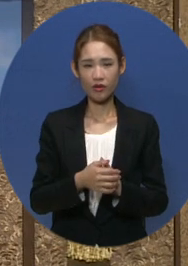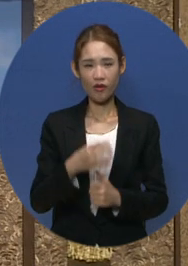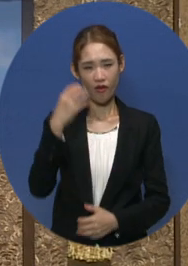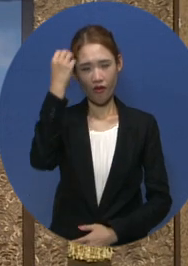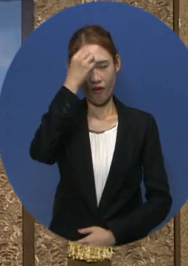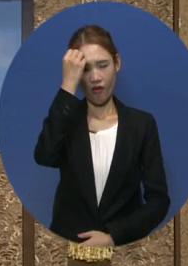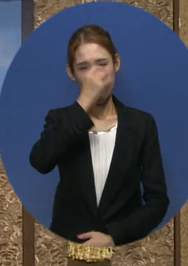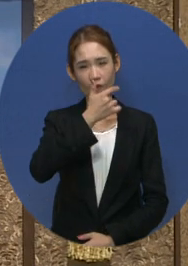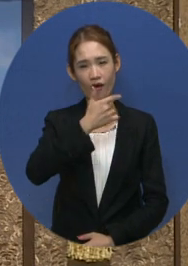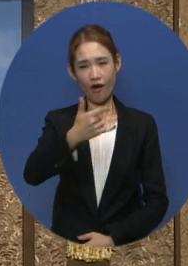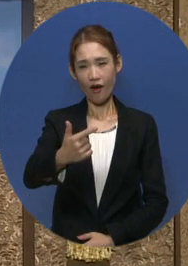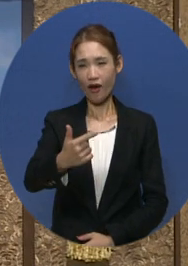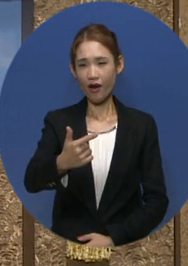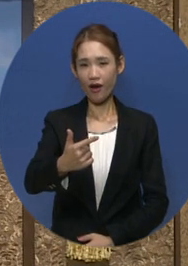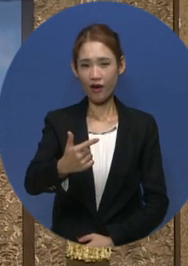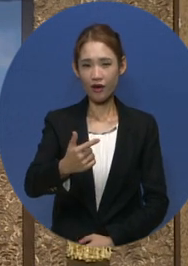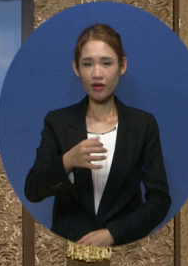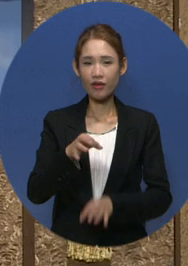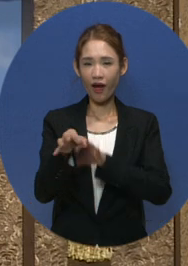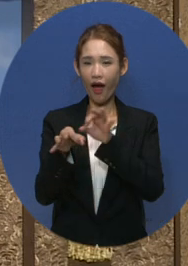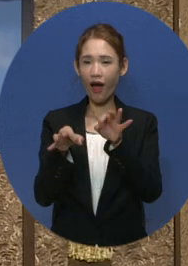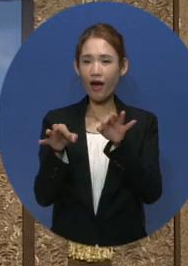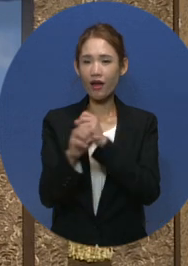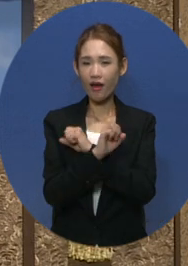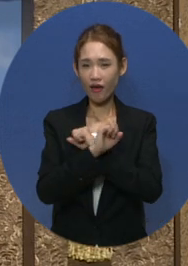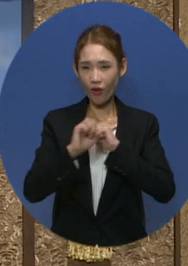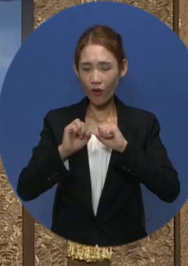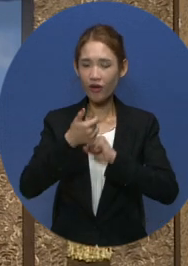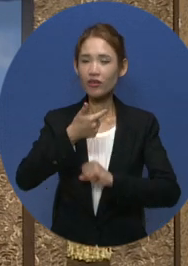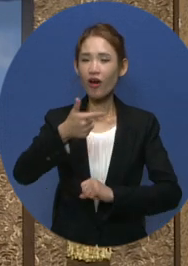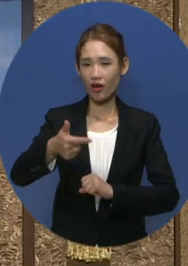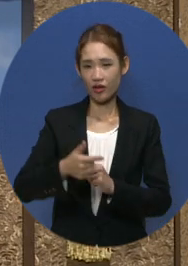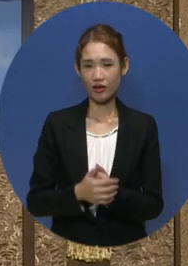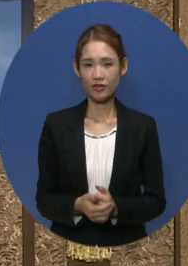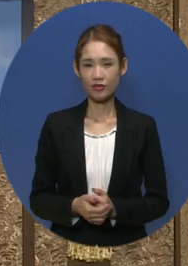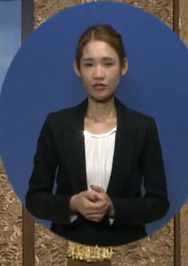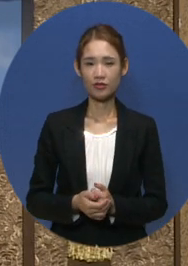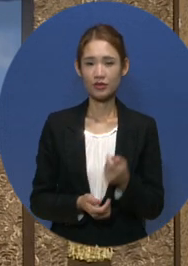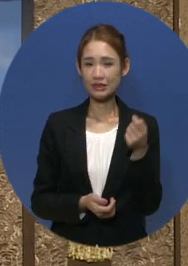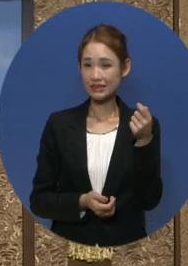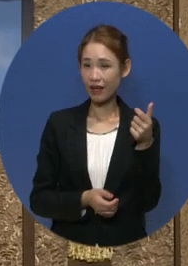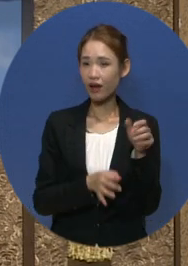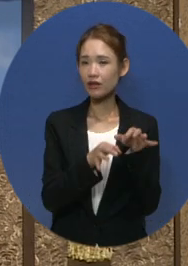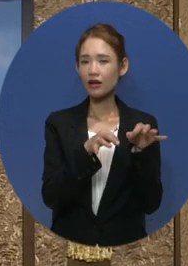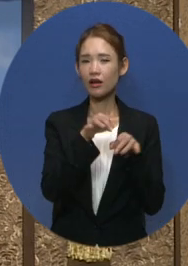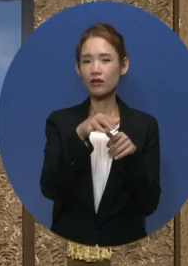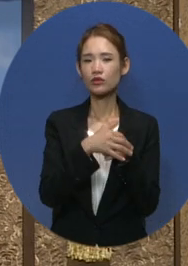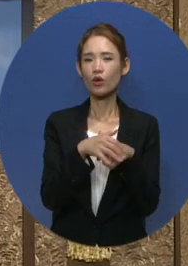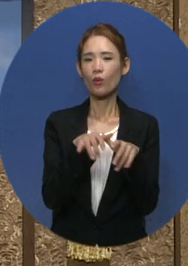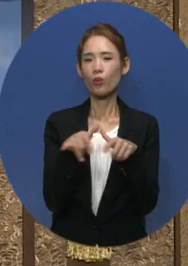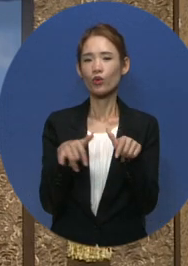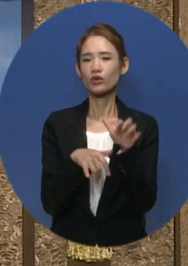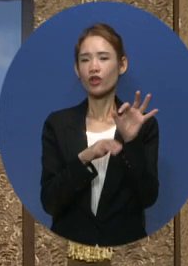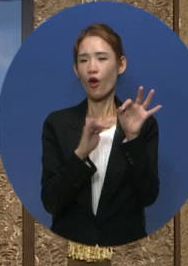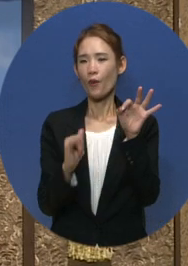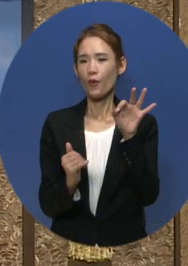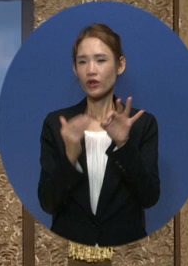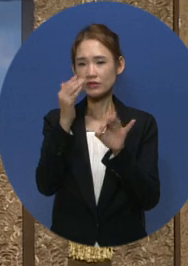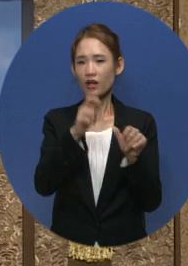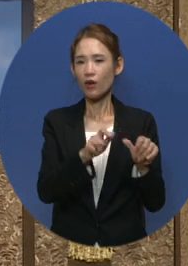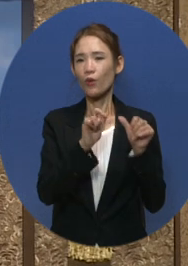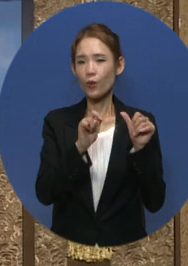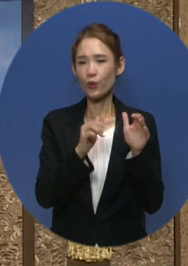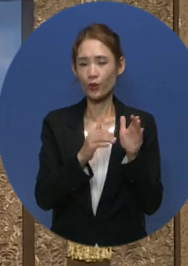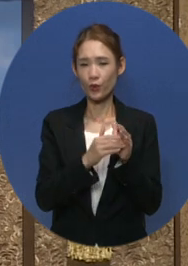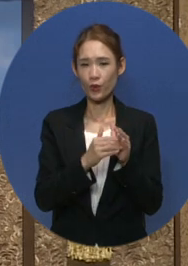상당히 큰가 봅니다. 큰, 예, 가게 커요. 오. 예. 그리고 이제 작은 가게도 네. 보통 한 10명 이상은 고용을 합니다. 그래서